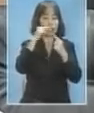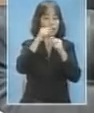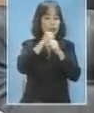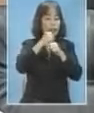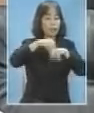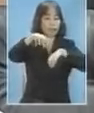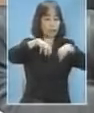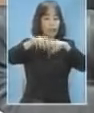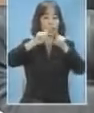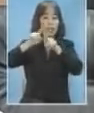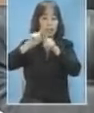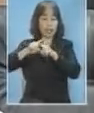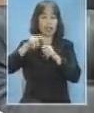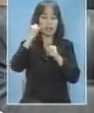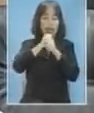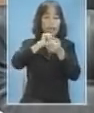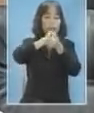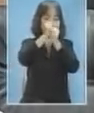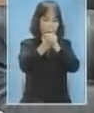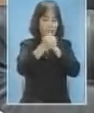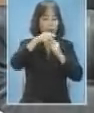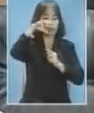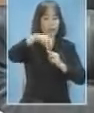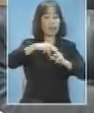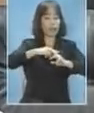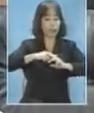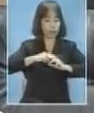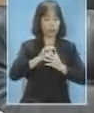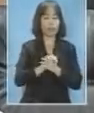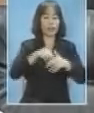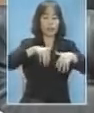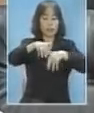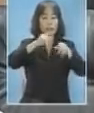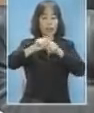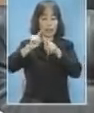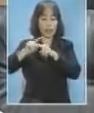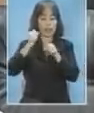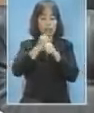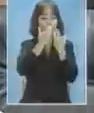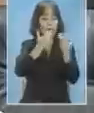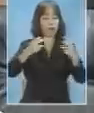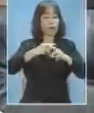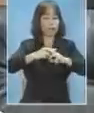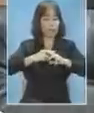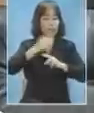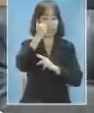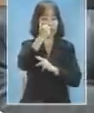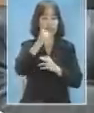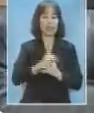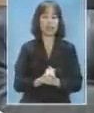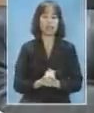ตที่มีอยู่แล้วก็ใช้จุดเปลี่ยนจากฐานเอกชนพลเรือนมาสู่ฐานของยุทธภัณฑ์เหล่านี้เป็นต้